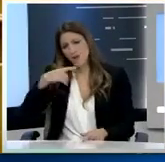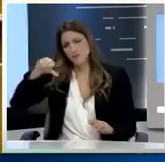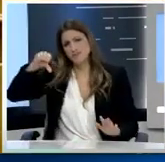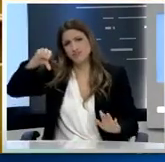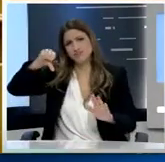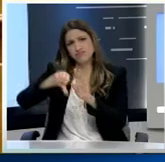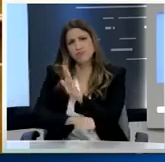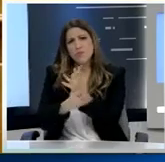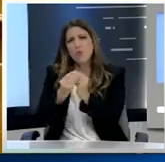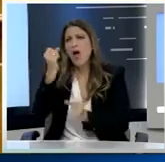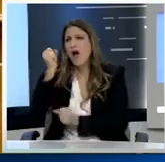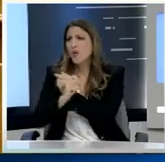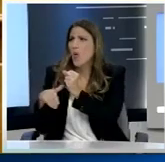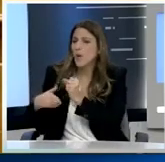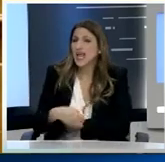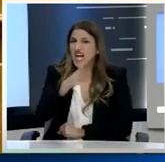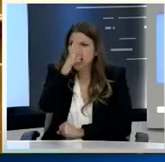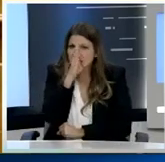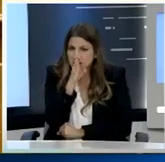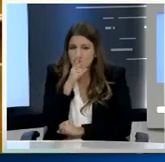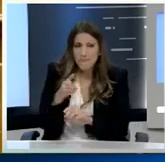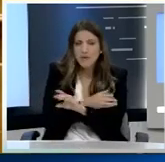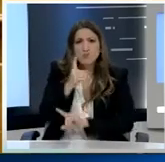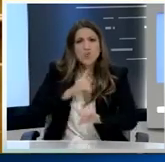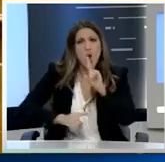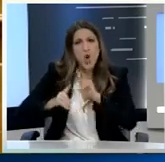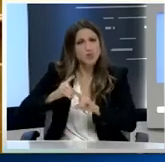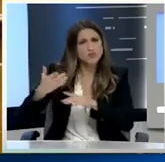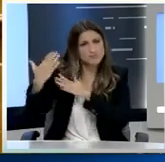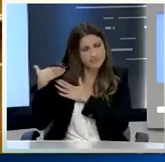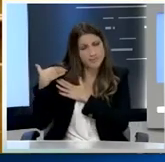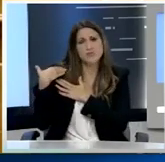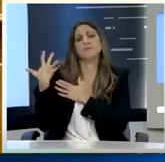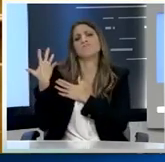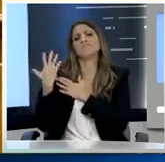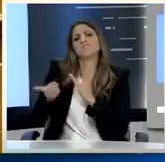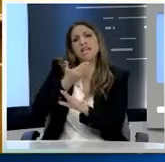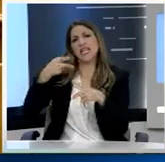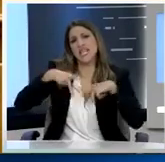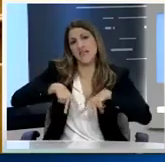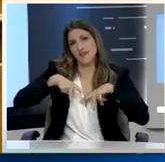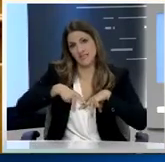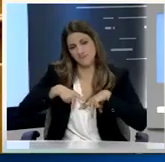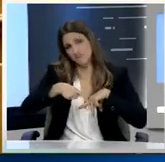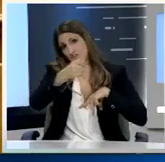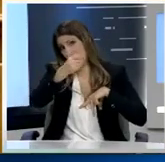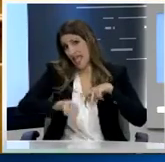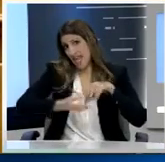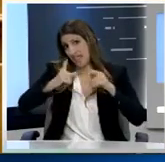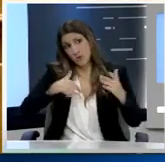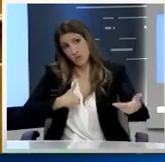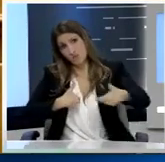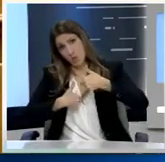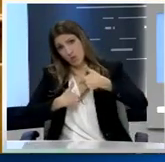ύφεση εξαιτίας ανεύθυνων πολιτικών του παρελθόντος, είναι καλό όταν καταθέτει κανείς μία τόσο μεγάλη δέσμη μέτρων